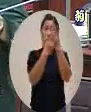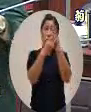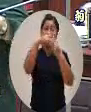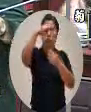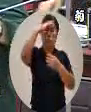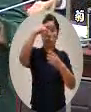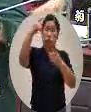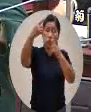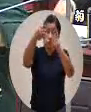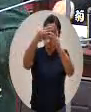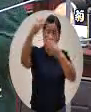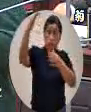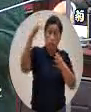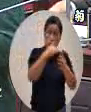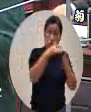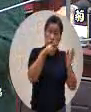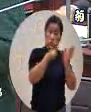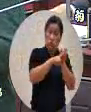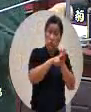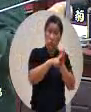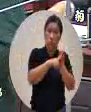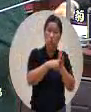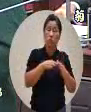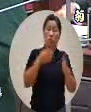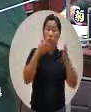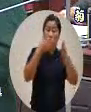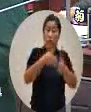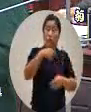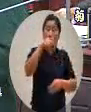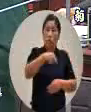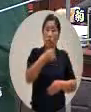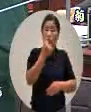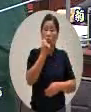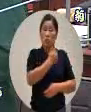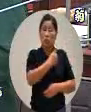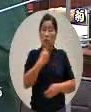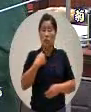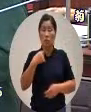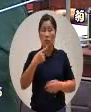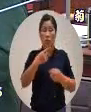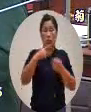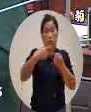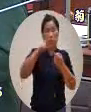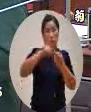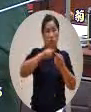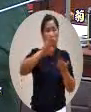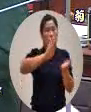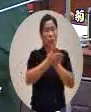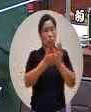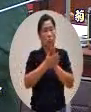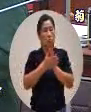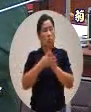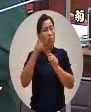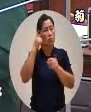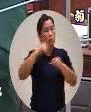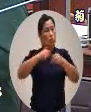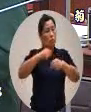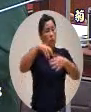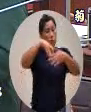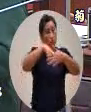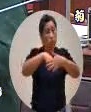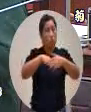現在對這種可能的應變那在我們的現在